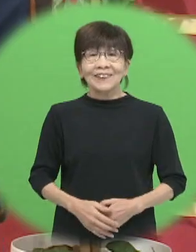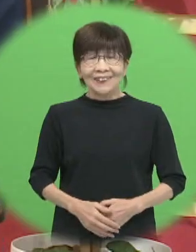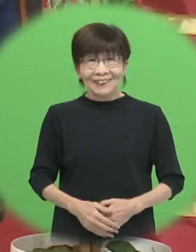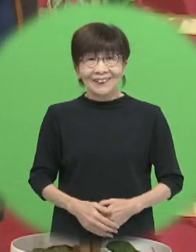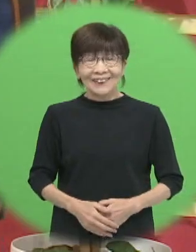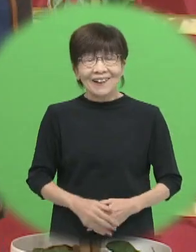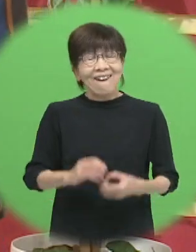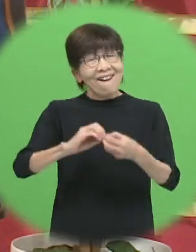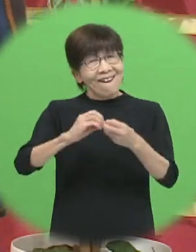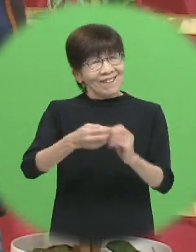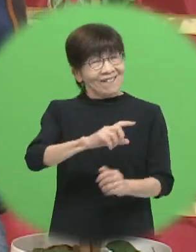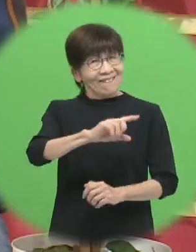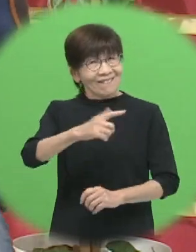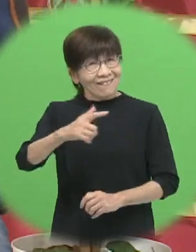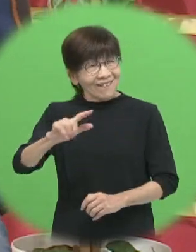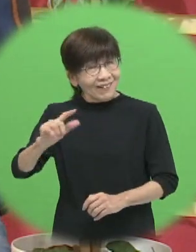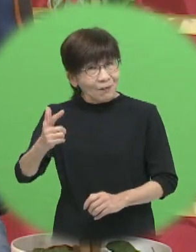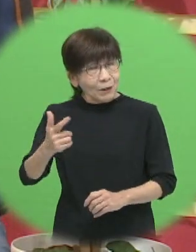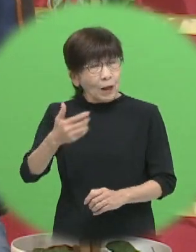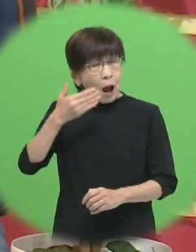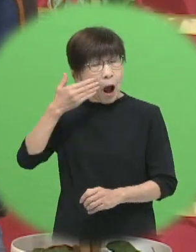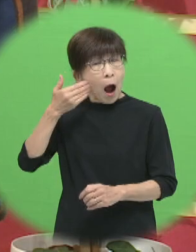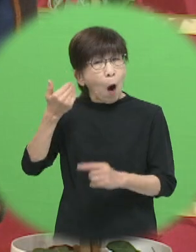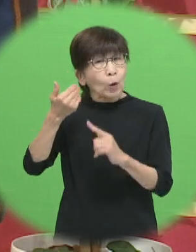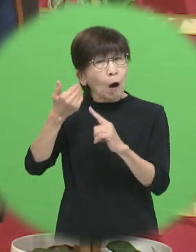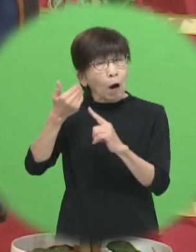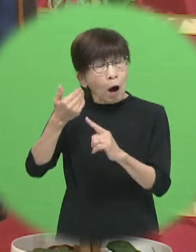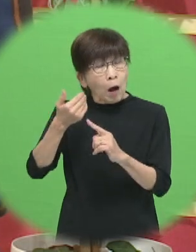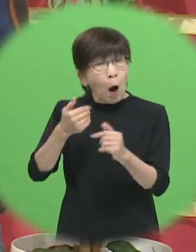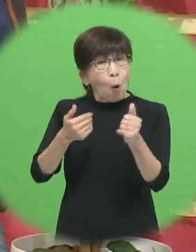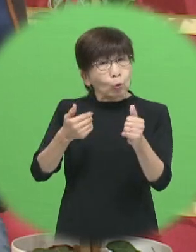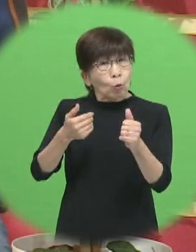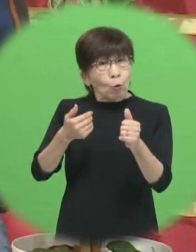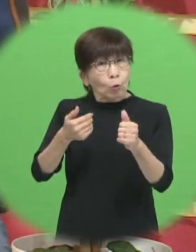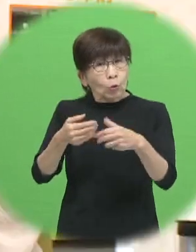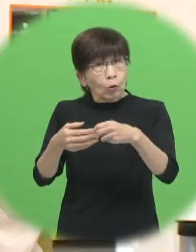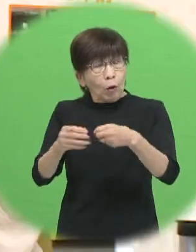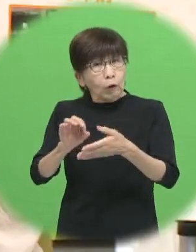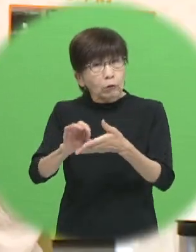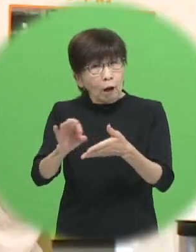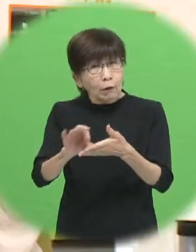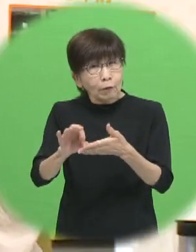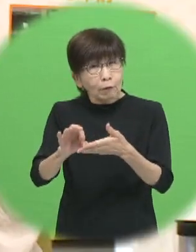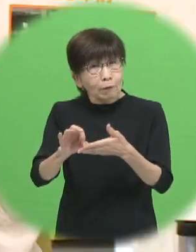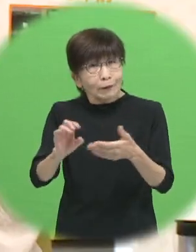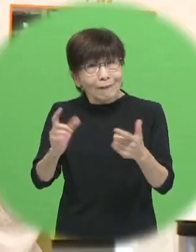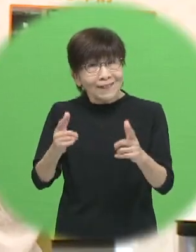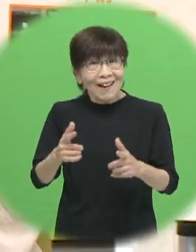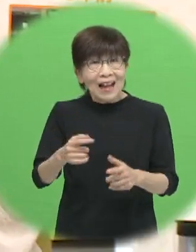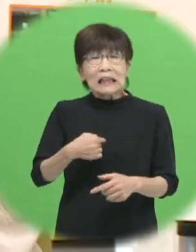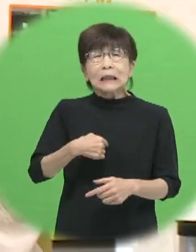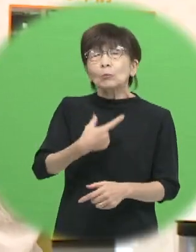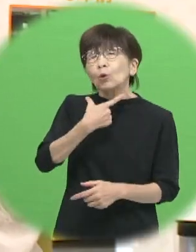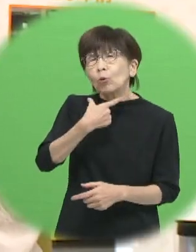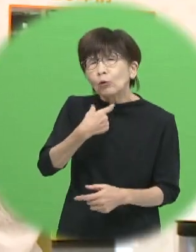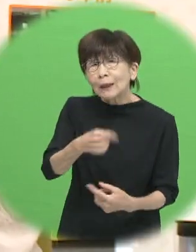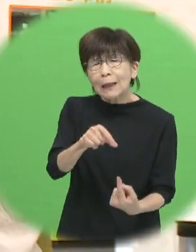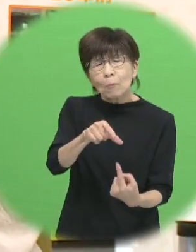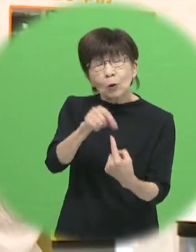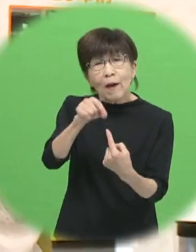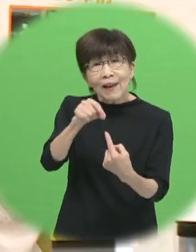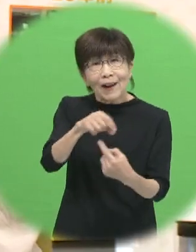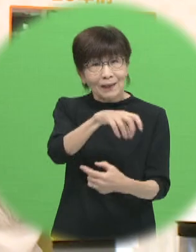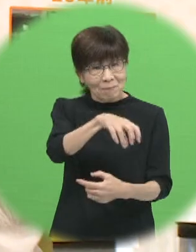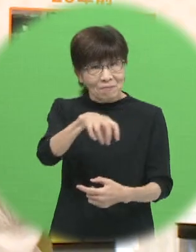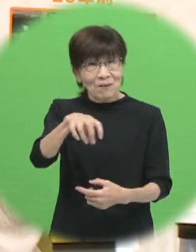当色とりどりで、うんうん、この青だから男の子が使ってるとも限らないんですよね、うんうん、みんなそれぞれ好きな色をこれだけ選べるっ